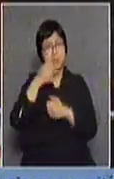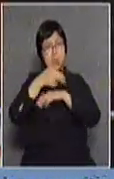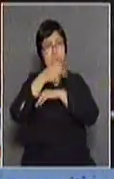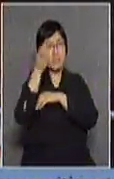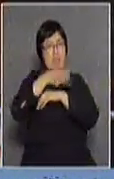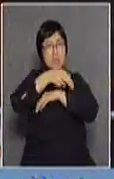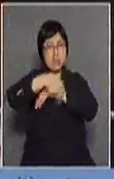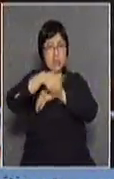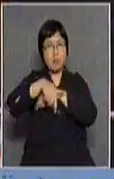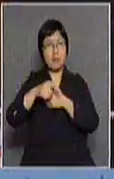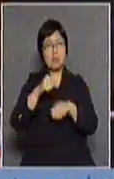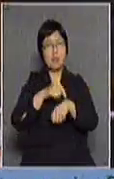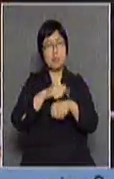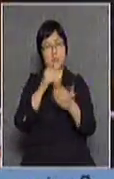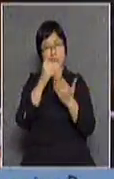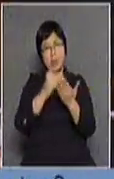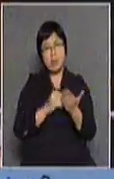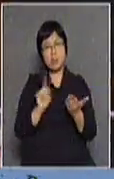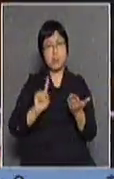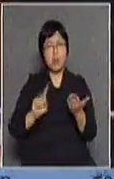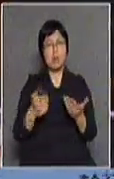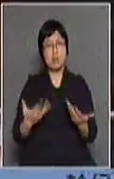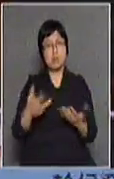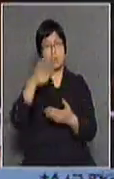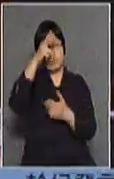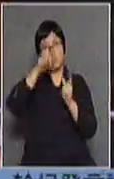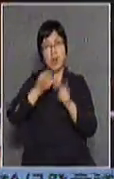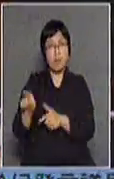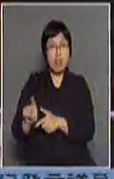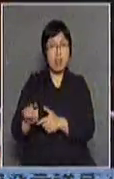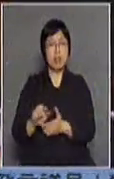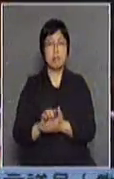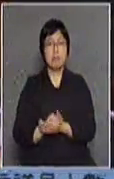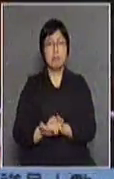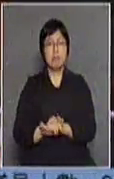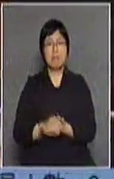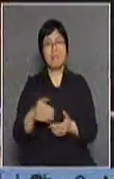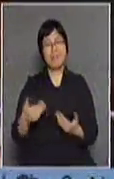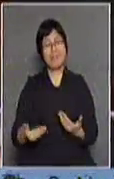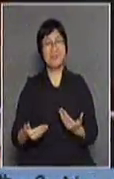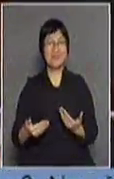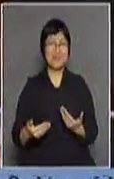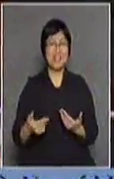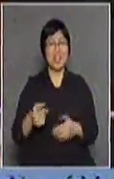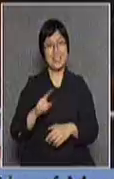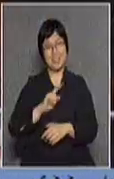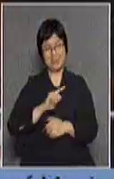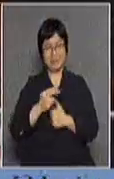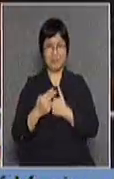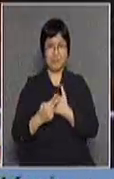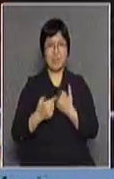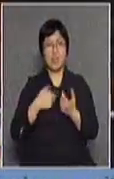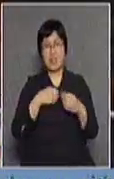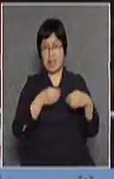間表現在是怎樣啊？我們的政府是怎麼答的？在現階段，自我規管和教